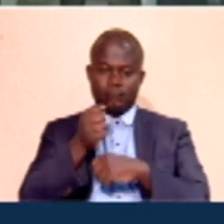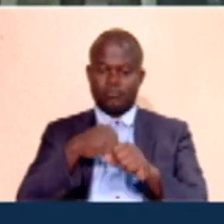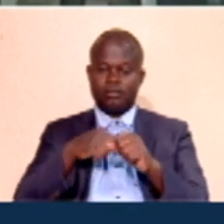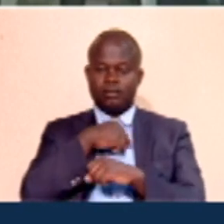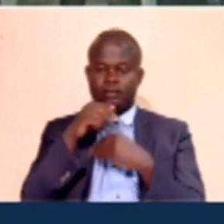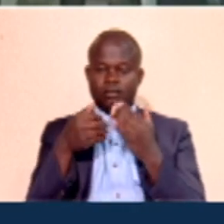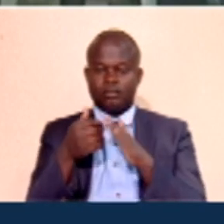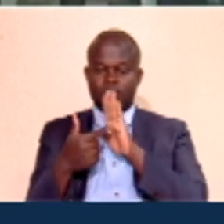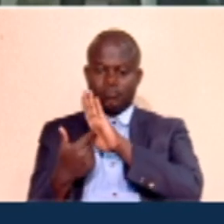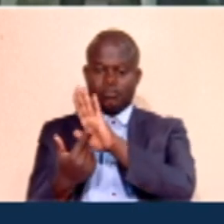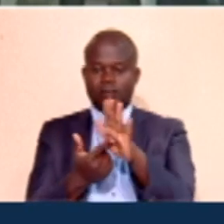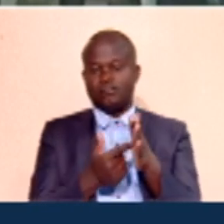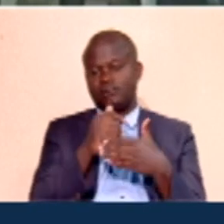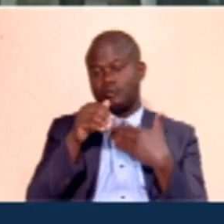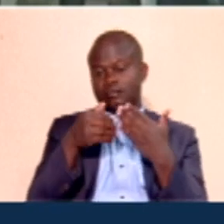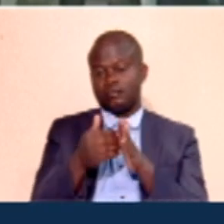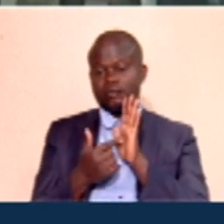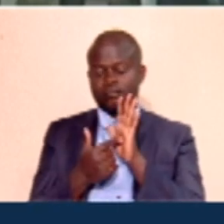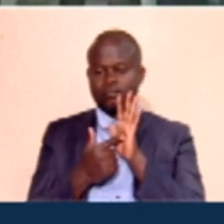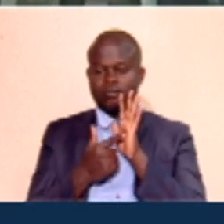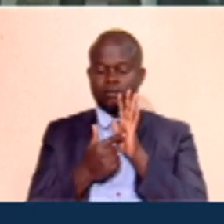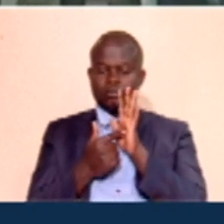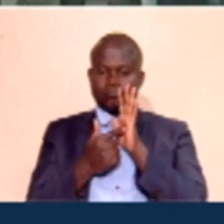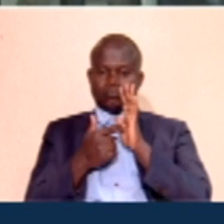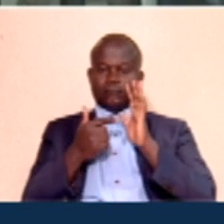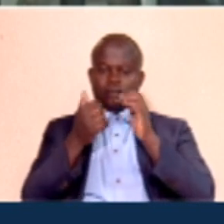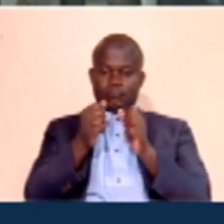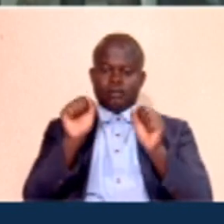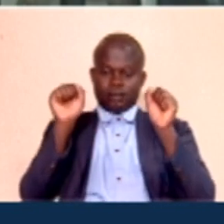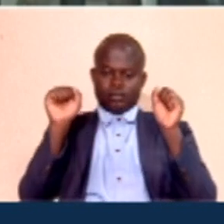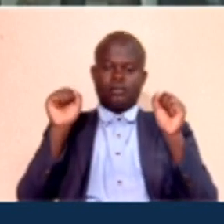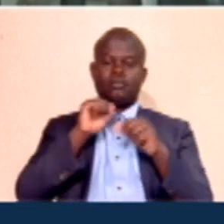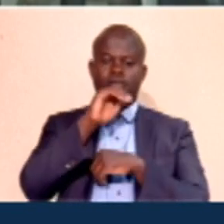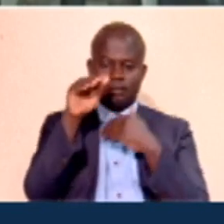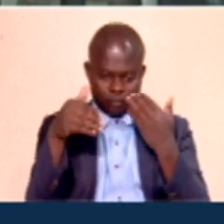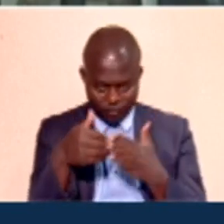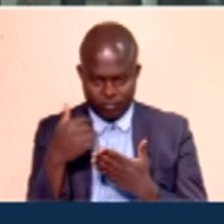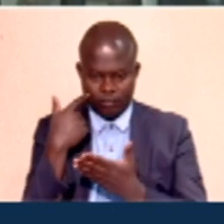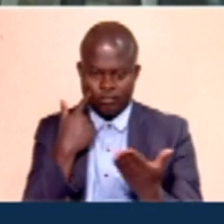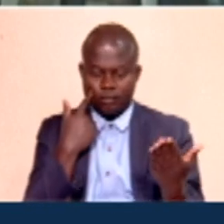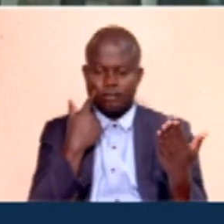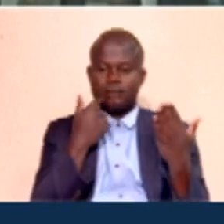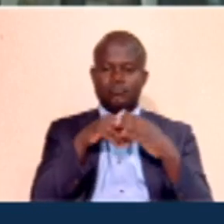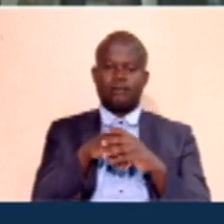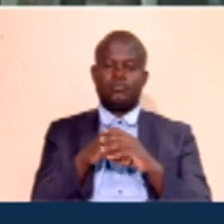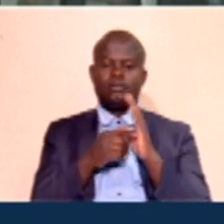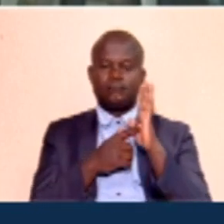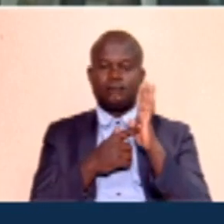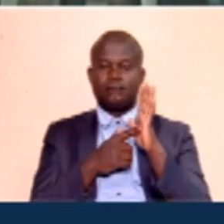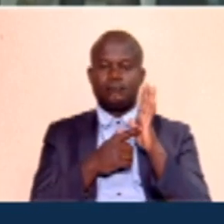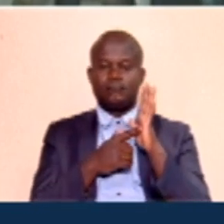se iserukiramuco ry'ibihangano bivuga ku rugamba rwo kwibohora. Ni igikorwa kirimo ibihangano, nk'uko mubibona ni